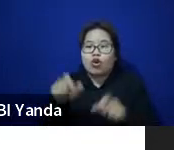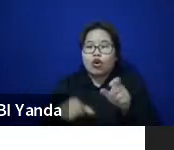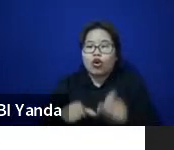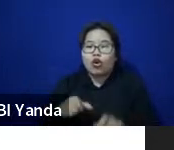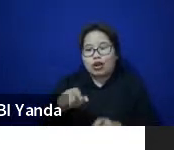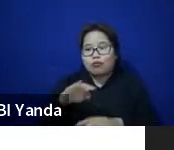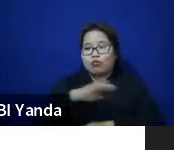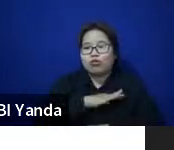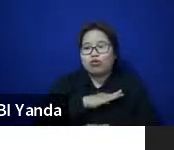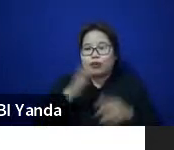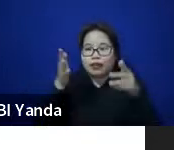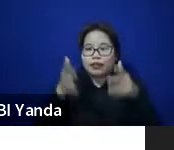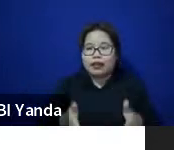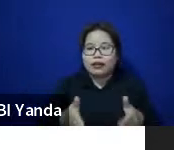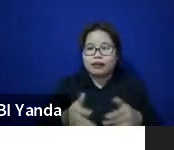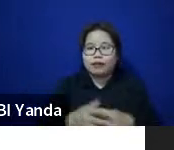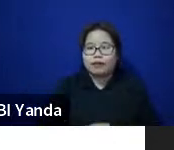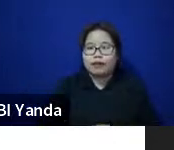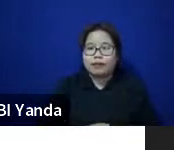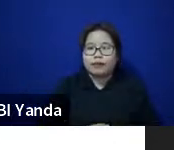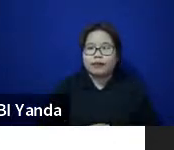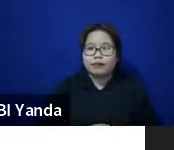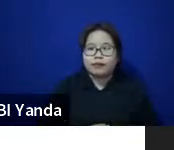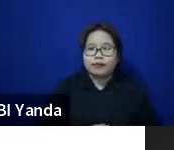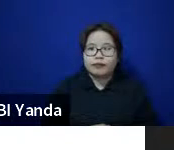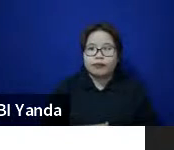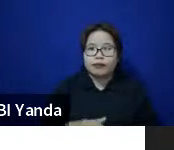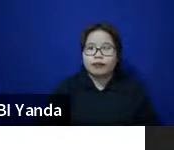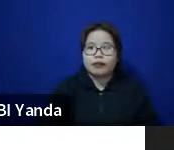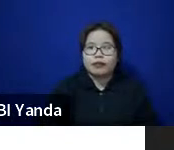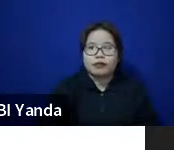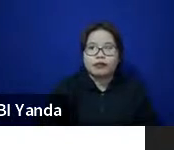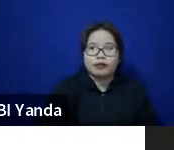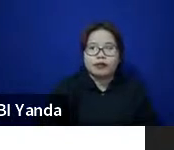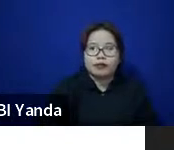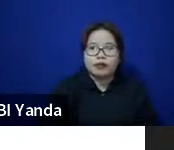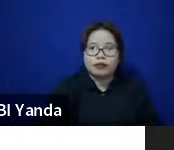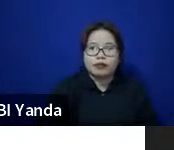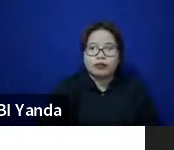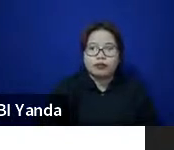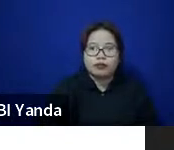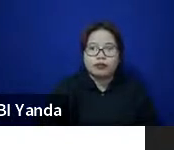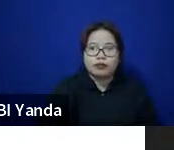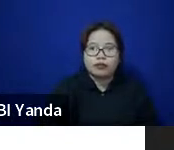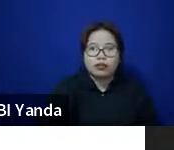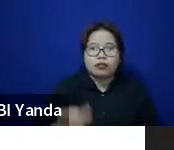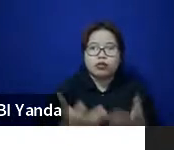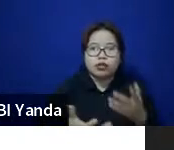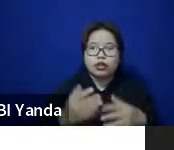perhatian, ekstra dana, ekstra effort untuk lebih inklusif dan lebih aksesibel.